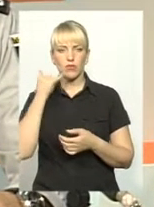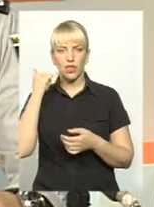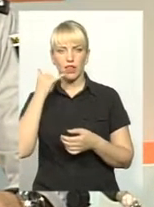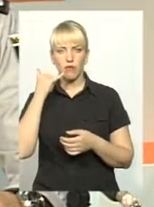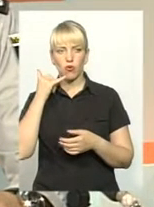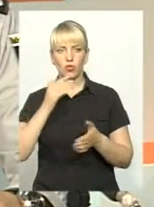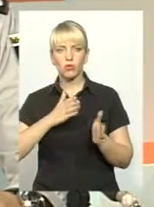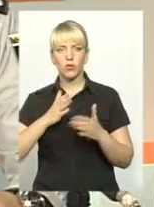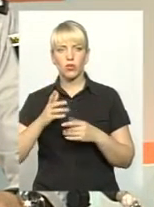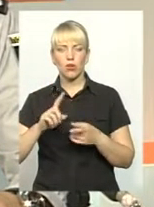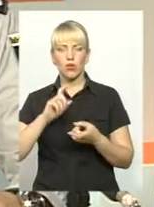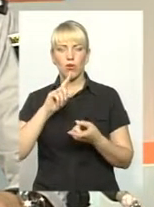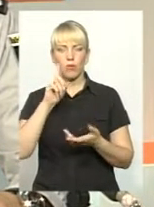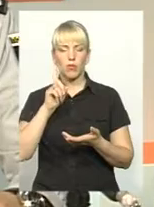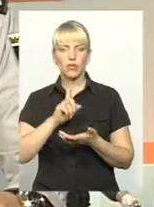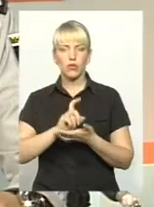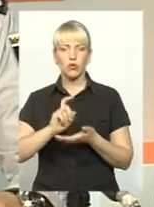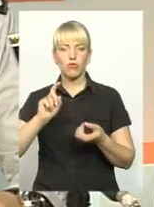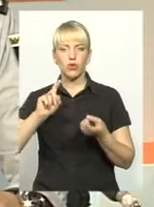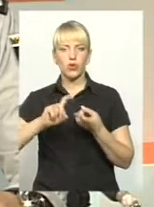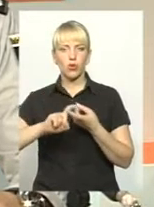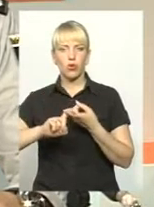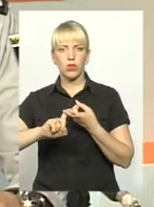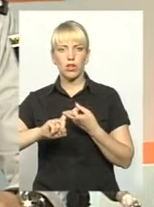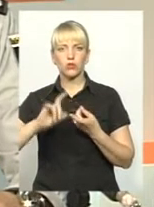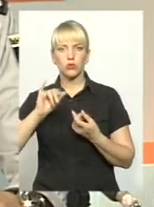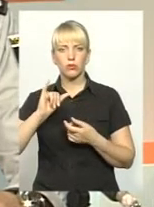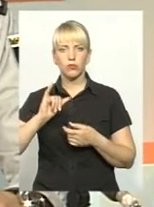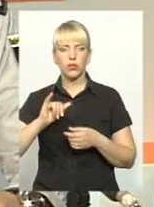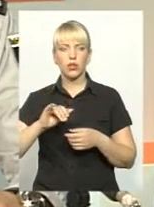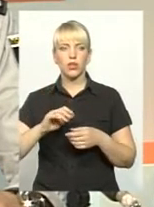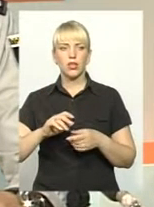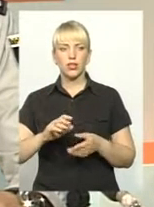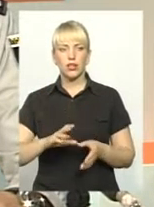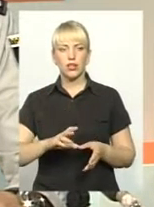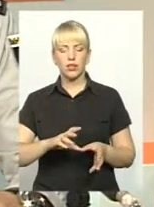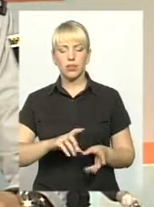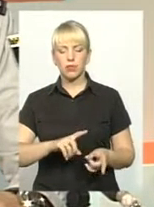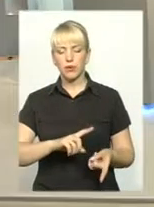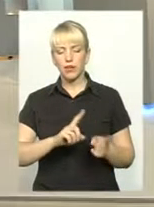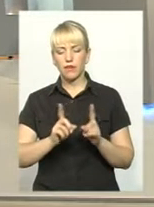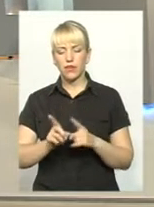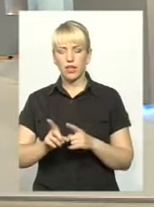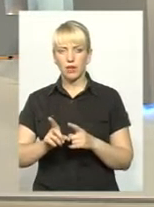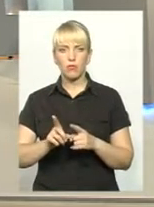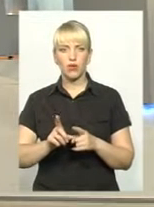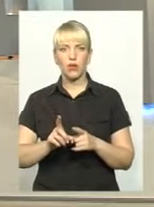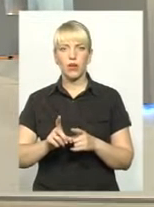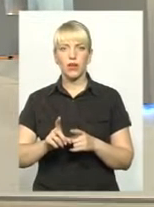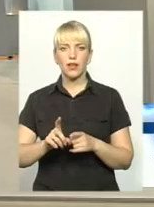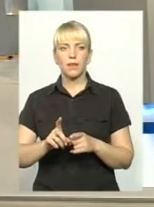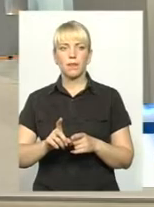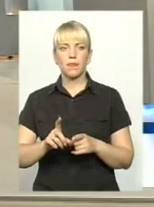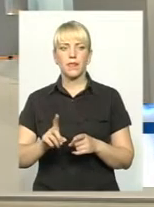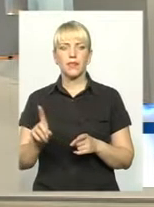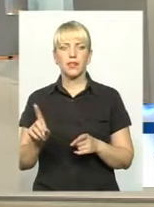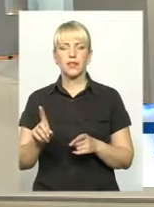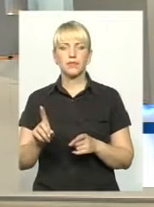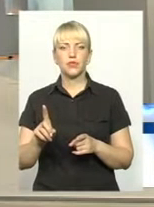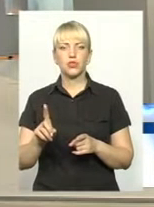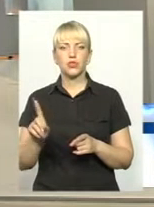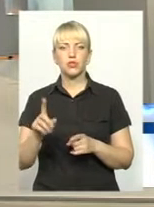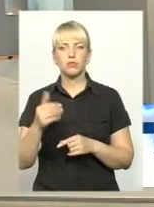з вами сконтактуємо і проведемо передислокування сил та засобів для того, щоб все ж таки вашу